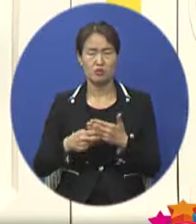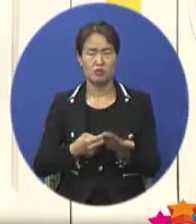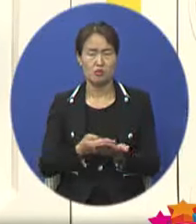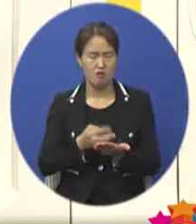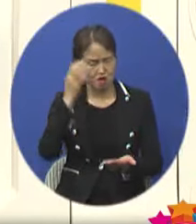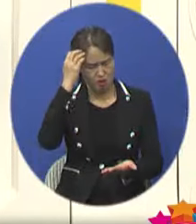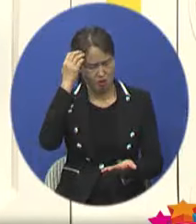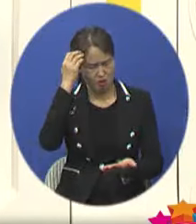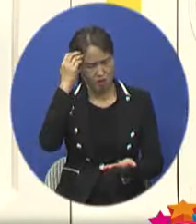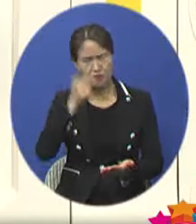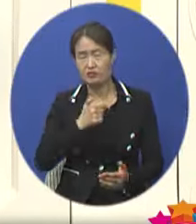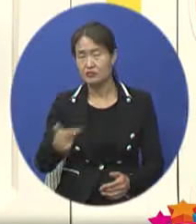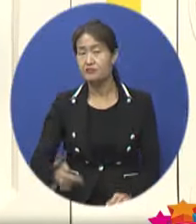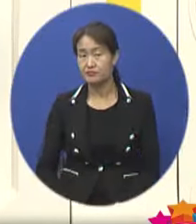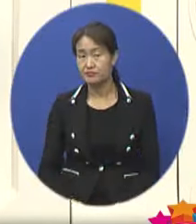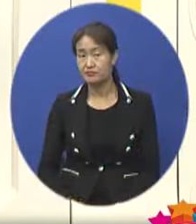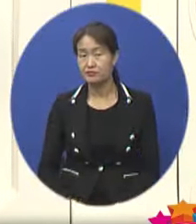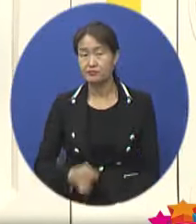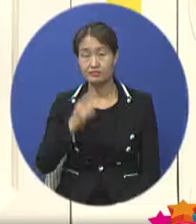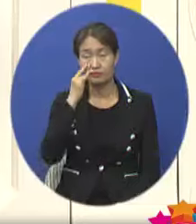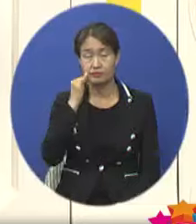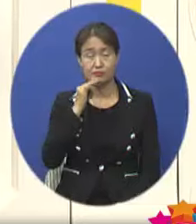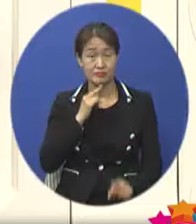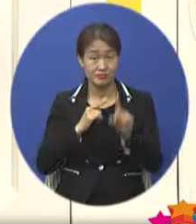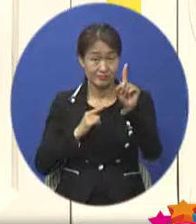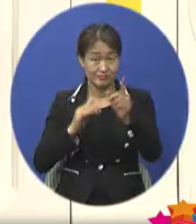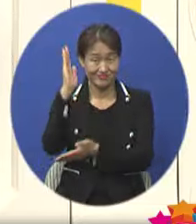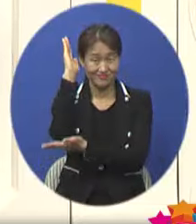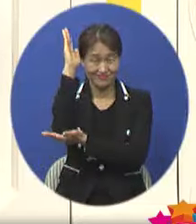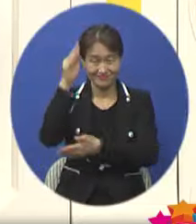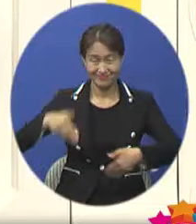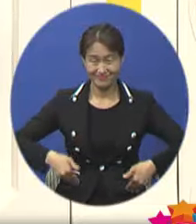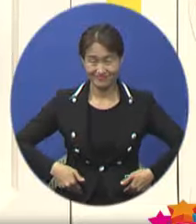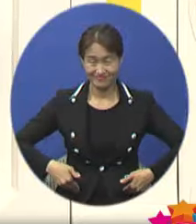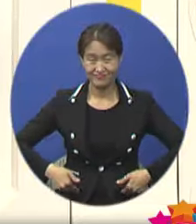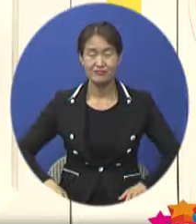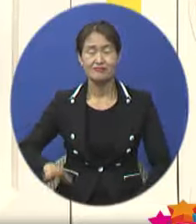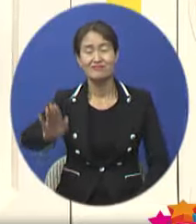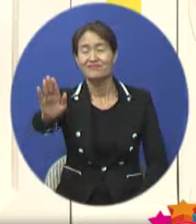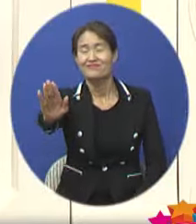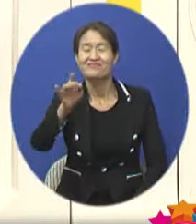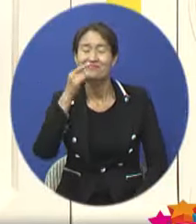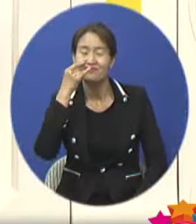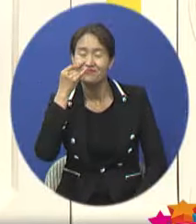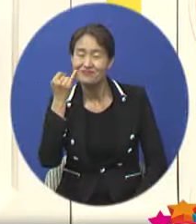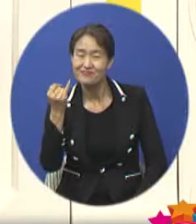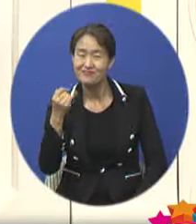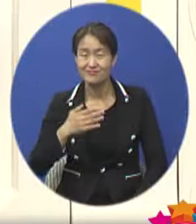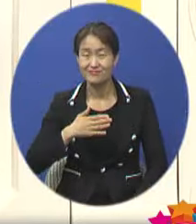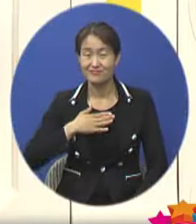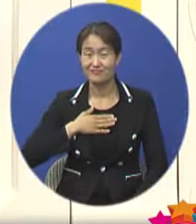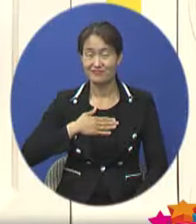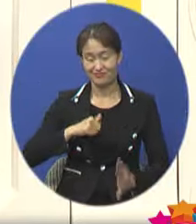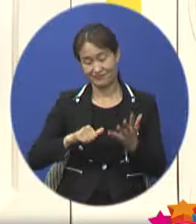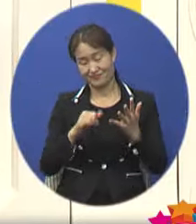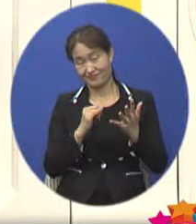고생 많이 하셨네. 야, 네. 우리 어머니께 한 말씀 꼭 하셔야 되겠어요. 네. 네. 네. 엄마. 저 다섯째